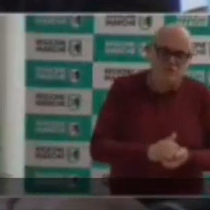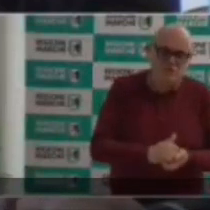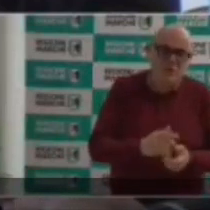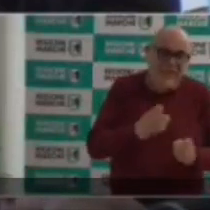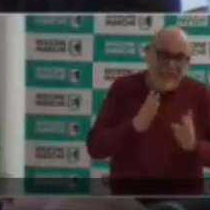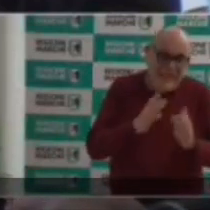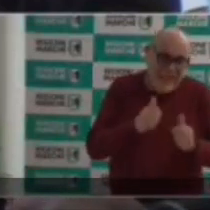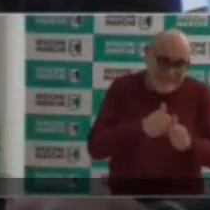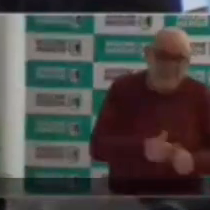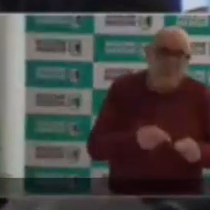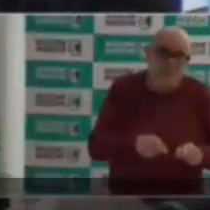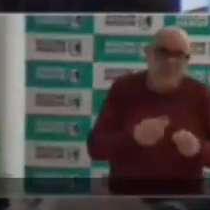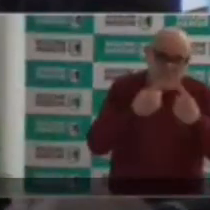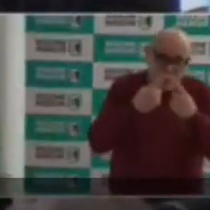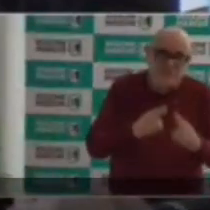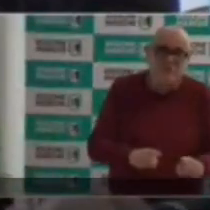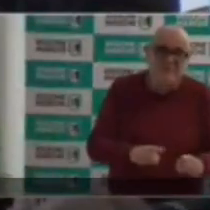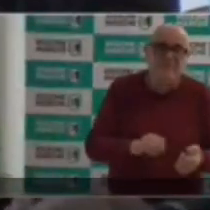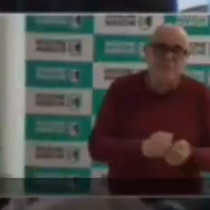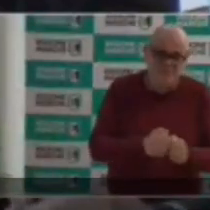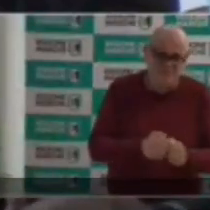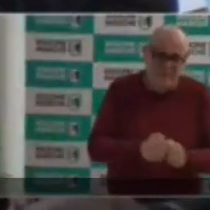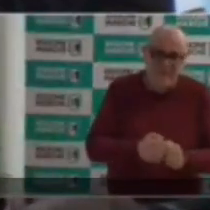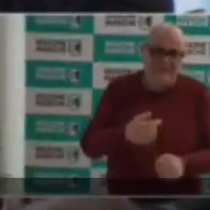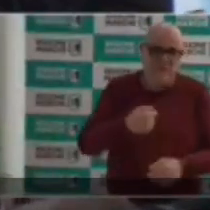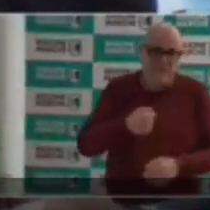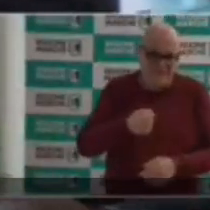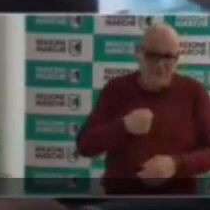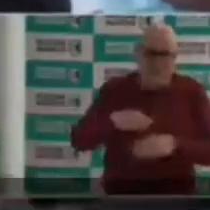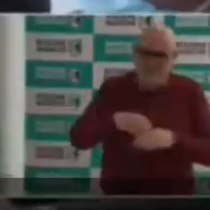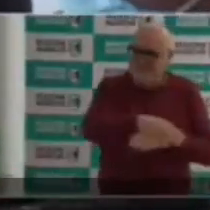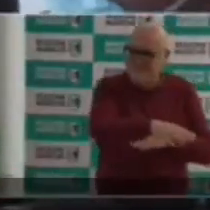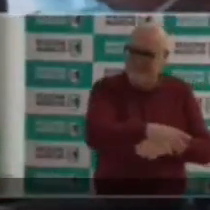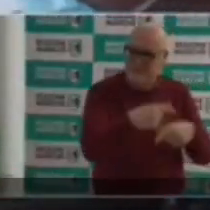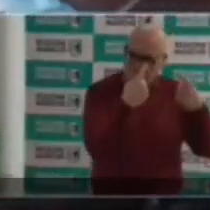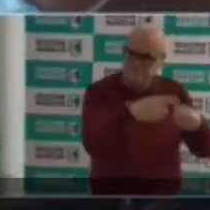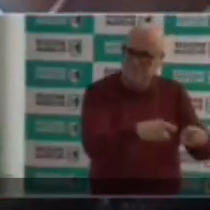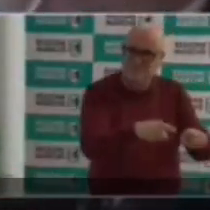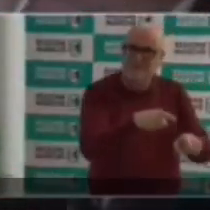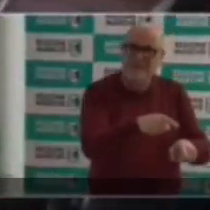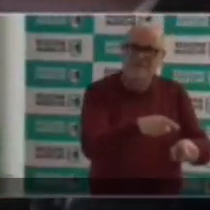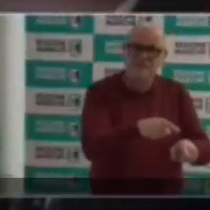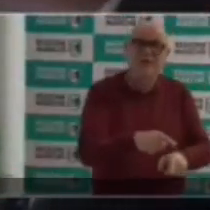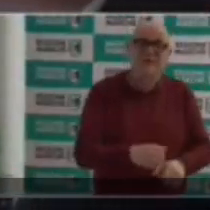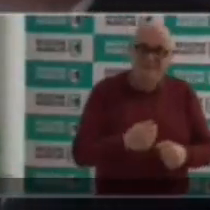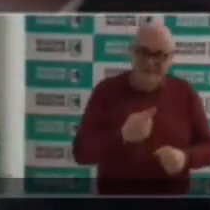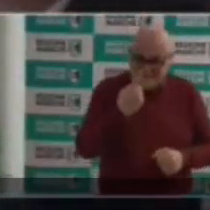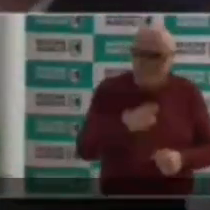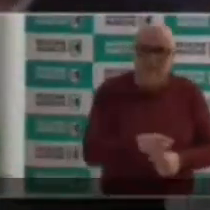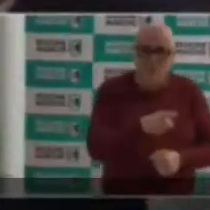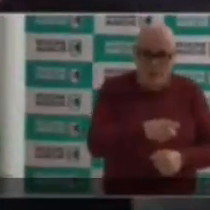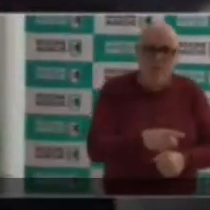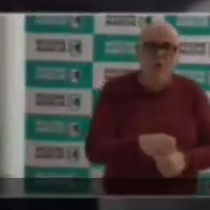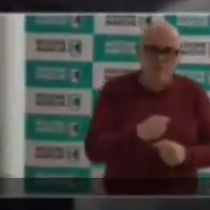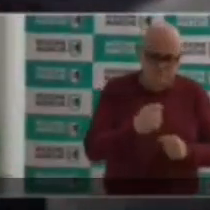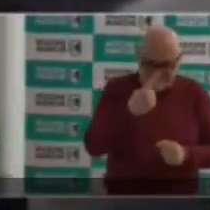e automaticamente il problema passa all'associazione che se ne fa carico. In questa maniera riusciamo a dare la risposta anche sotto